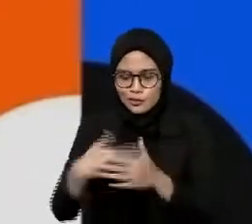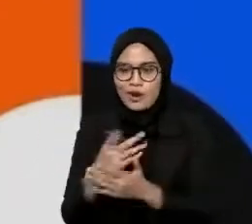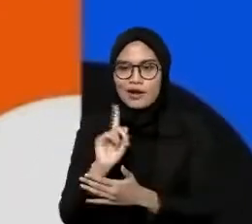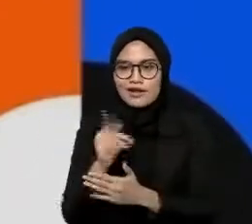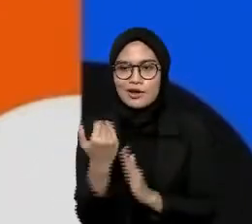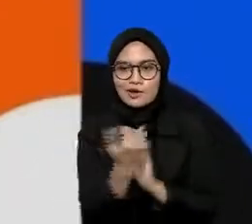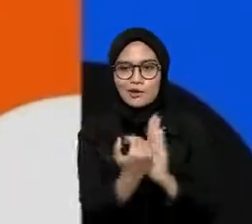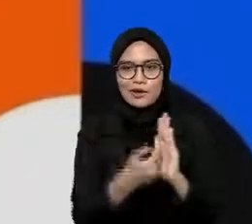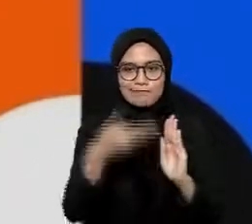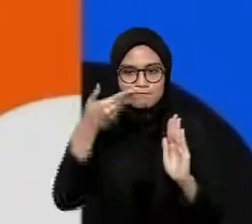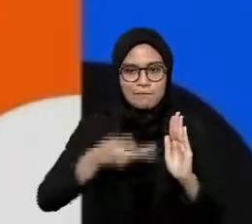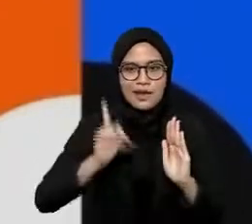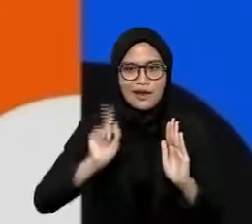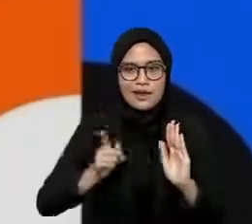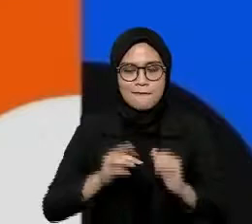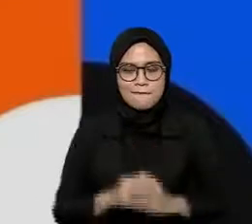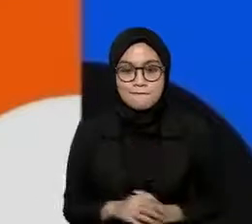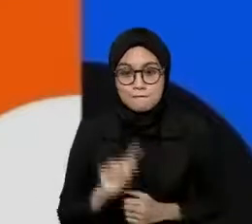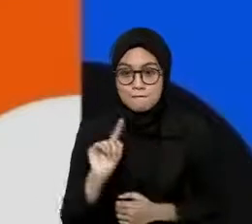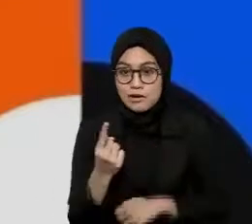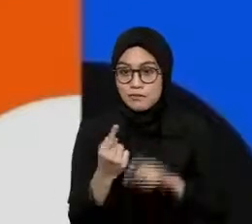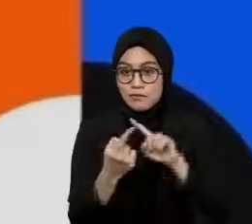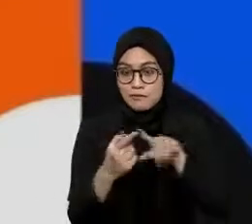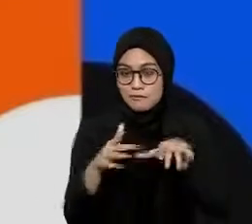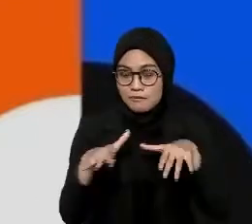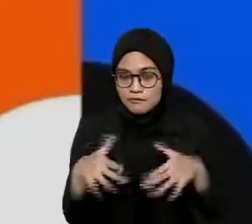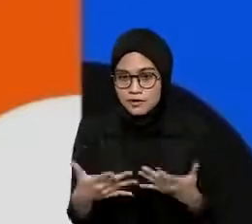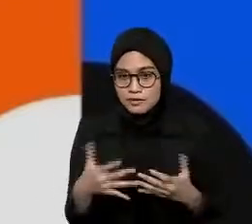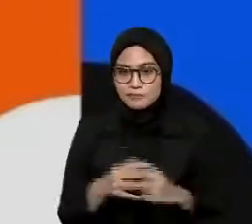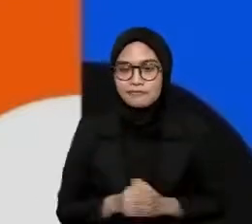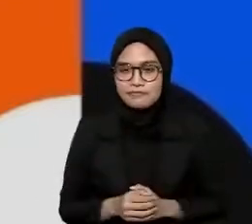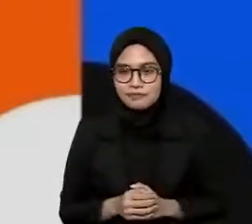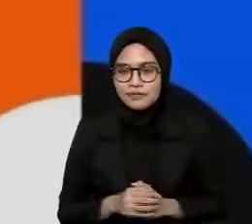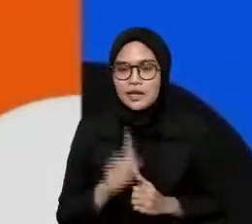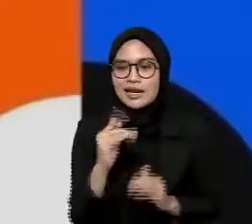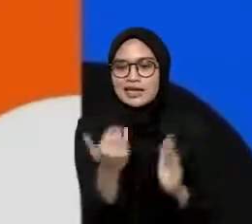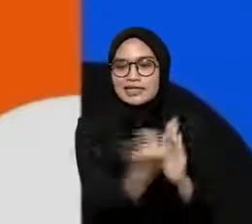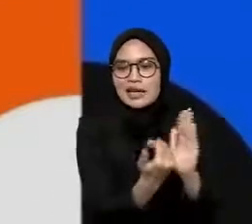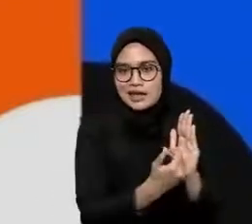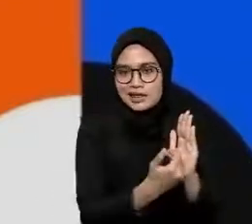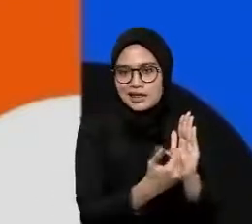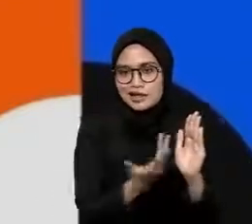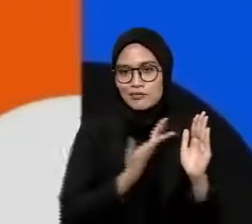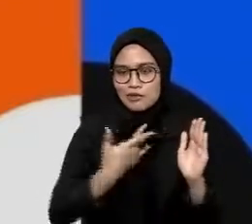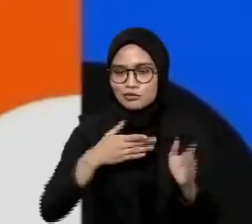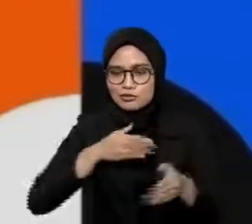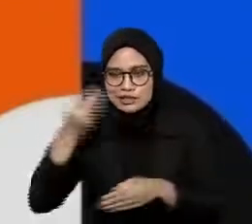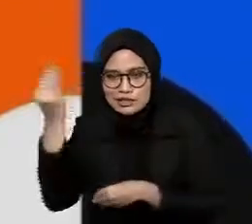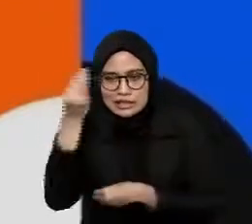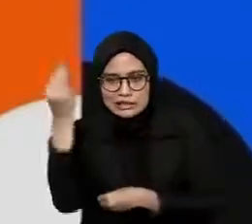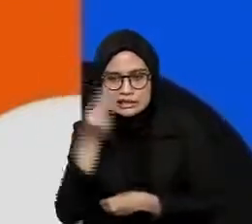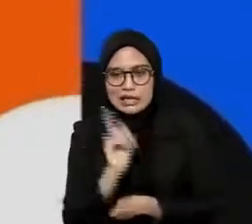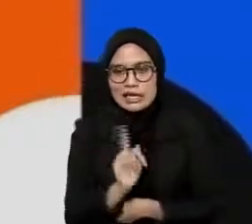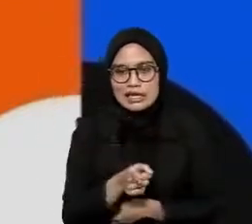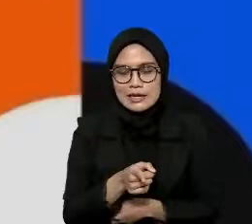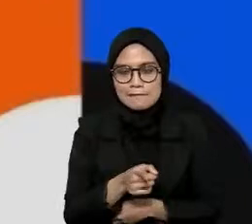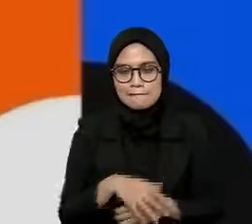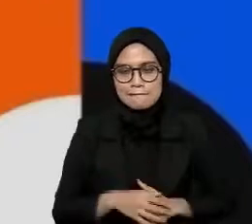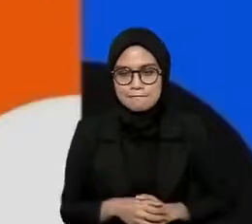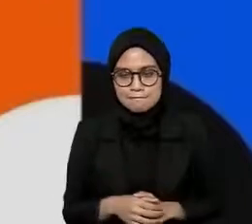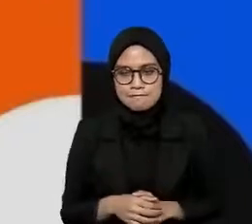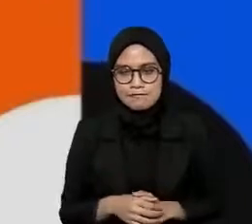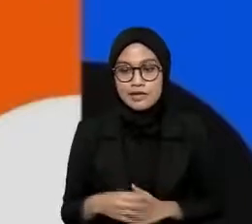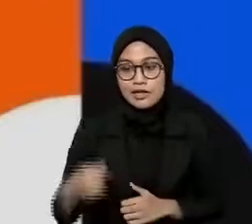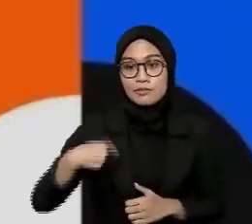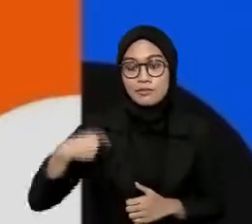hal-hal sebagai berikut. Yang pertama tentunya adalah penerapan syarat perjalanan domestik. Kementerian Perhubungan memberlakukan